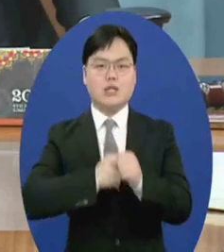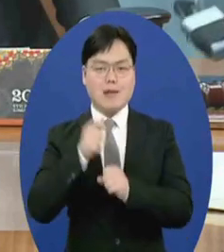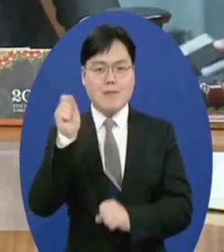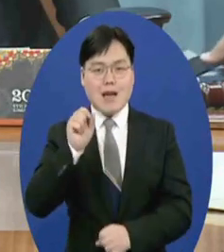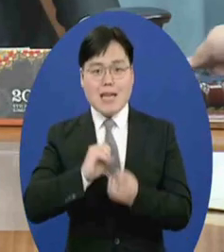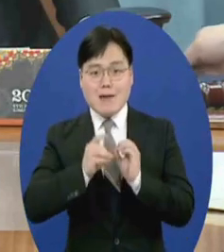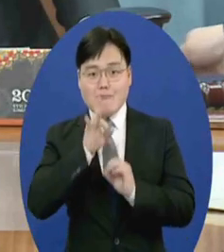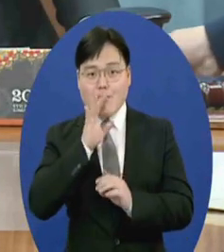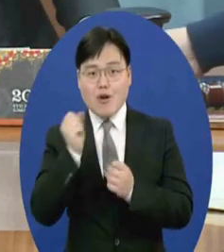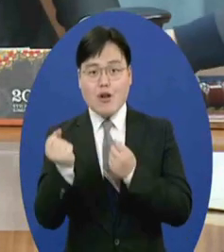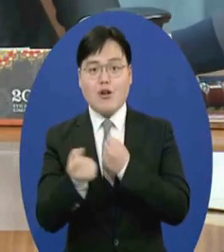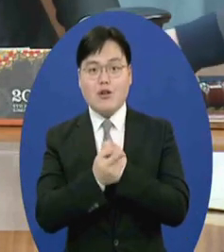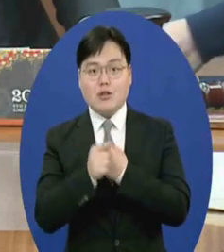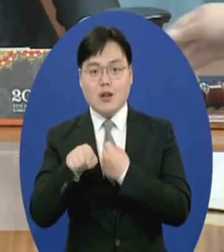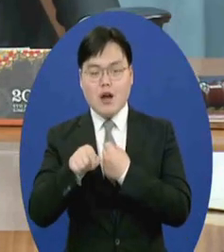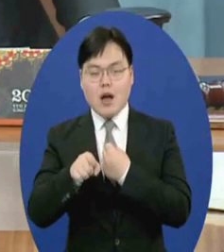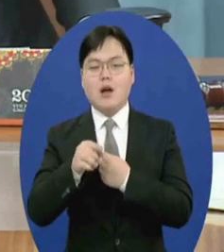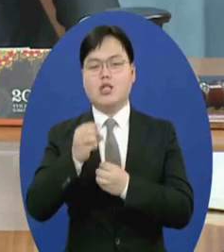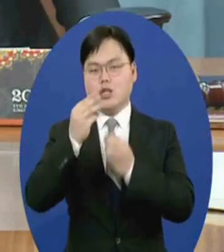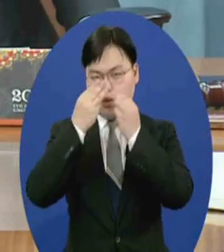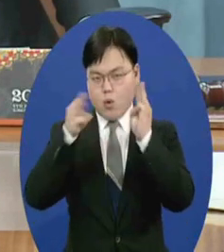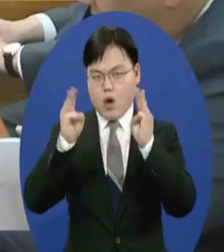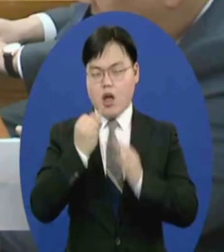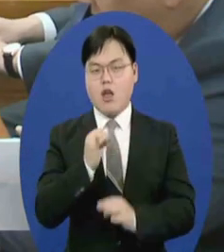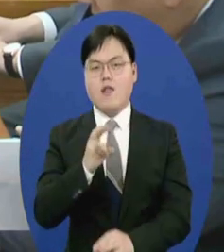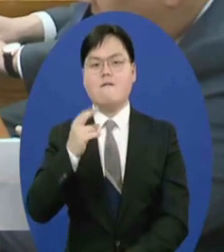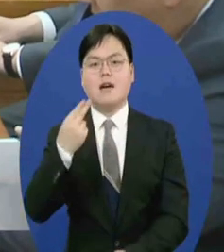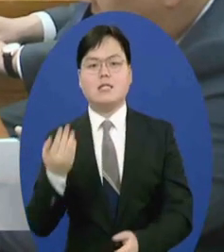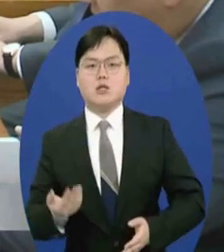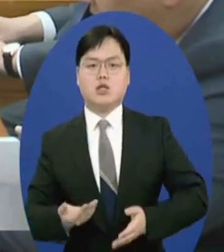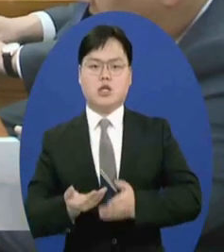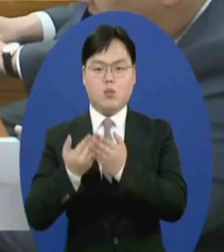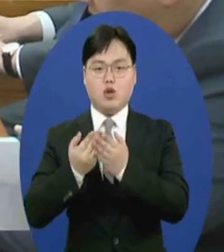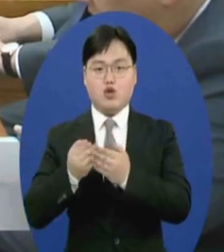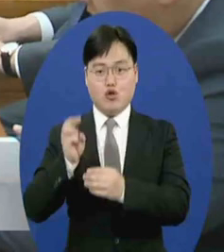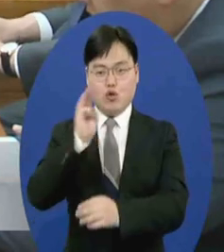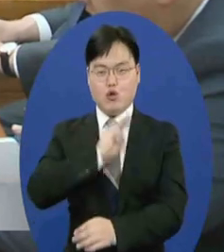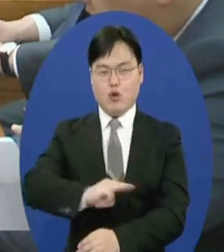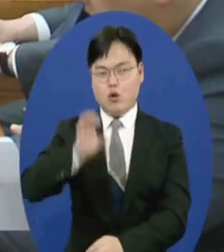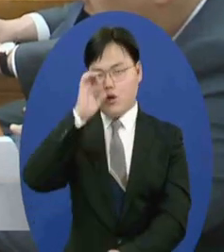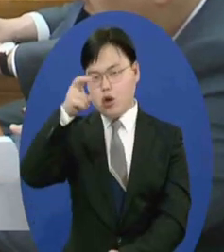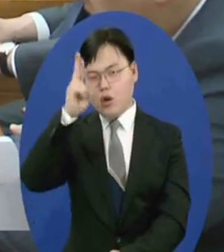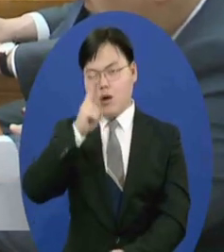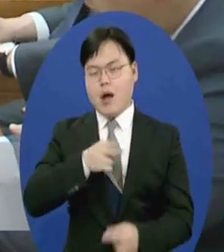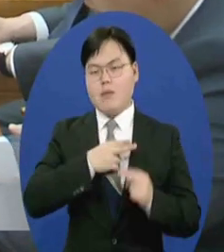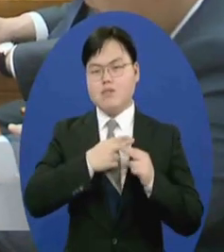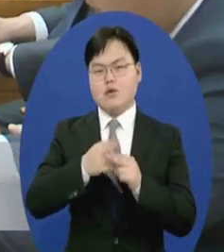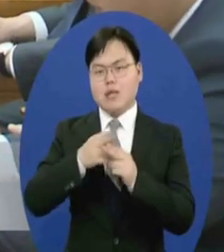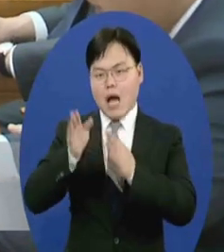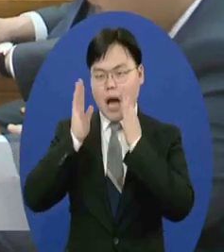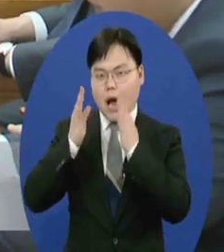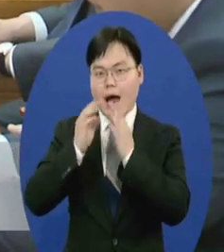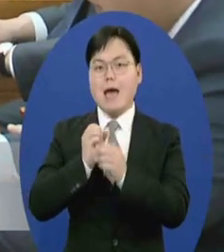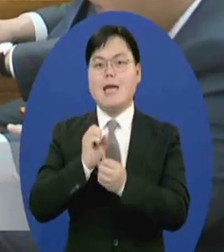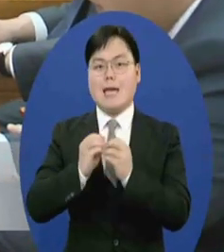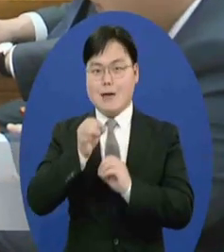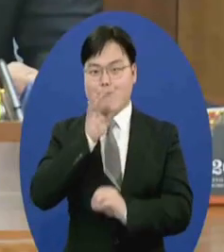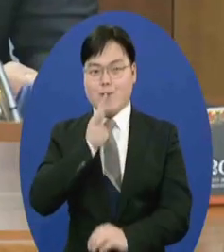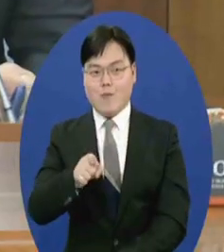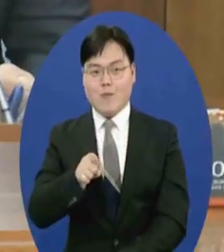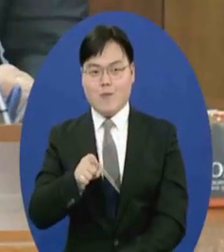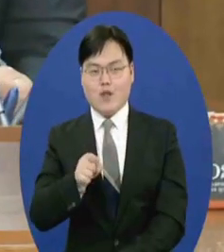ой тохиож байгааг онцолж шинжлэх ухаан инновацийн хөгжлийг дэмжих, үр өгөөжийг нэмэгдүүлэхэд ерөнхийлөгчийн зүгээс анхаарал хандуулан ажиллана